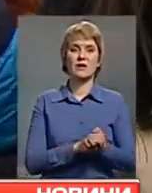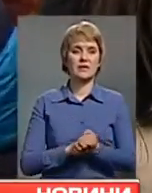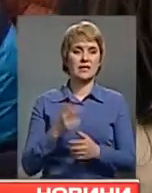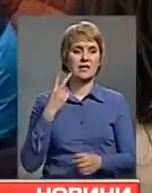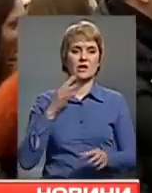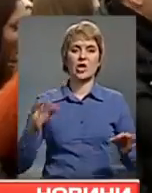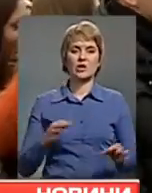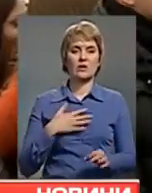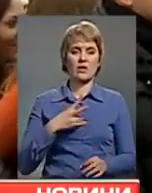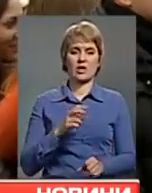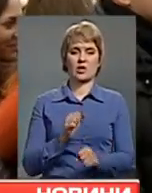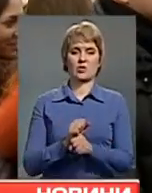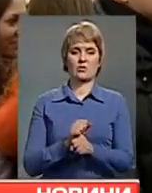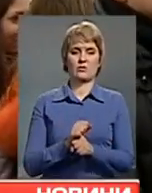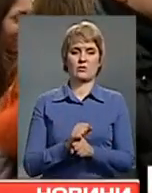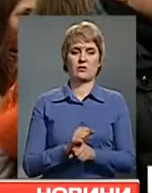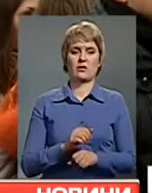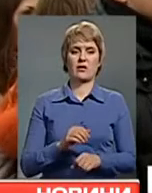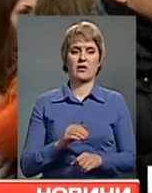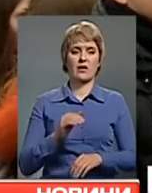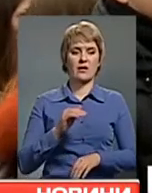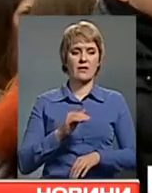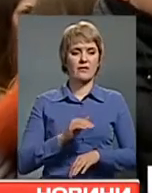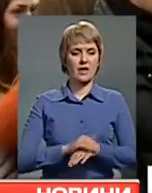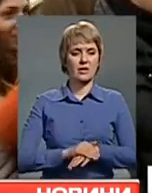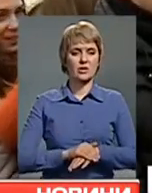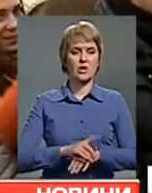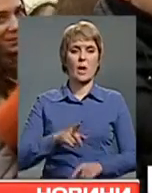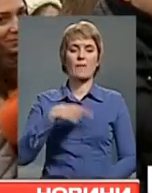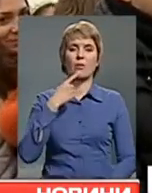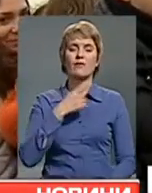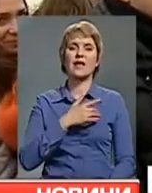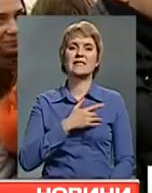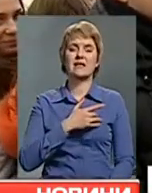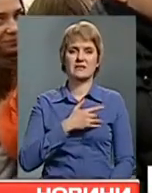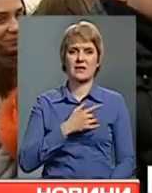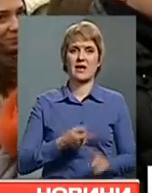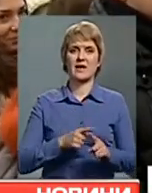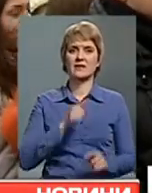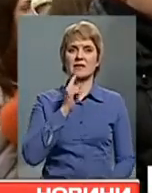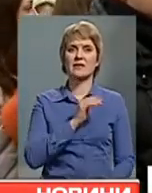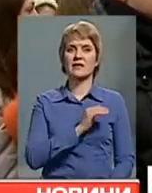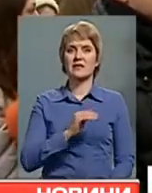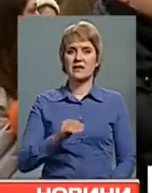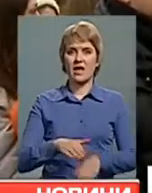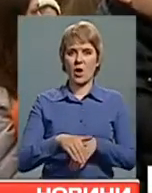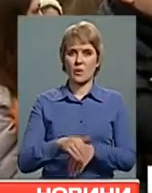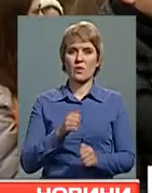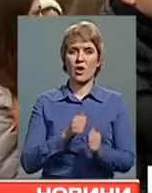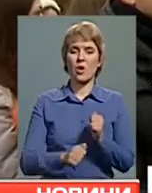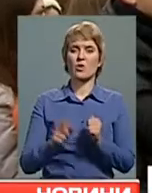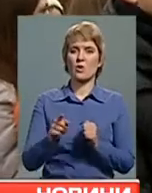нас не зупинить. Бо в тиші промовляють серця. Тобто саме в цій тихій ході кожен мав можливість переосмислити